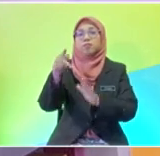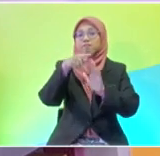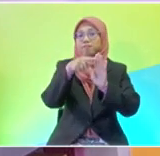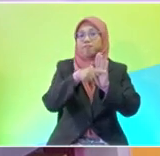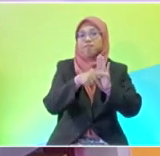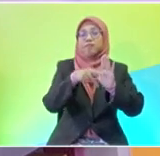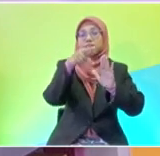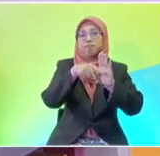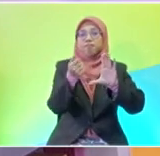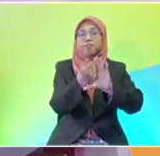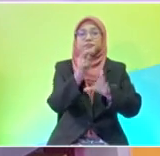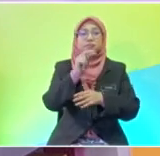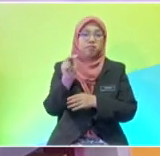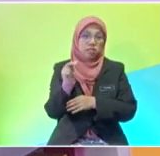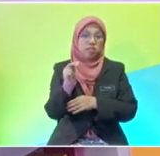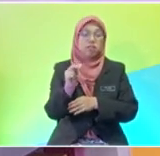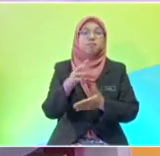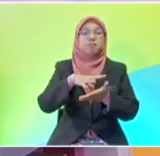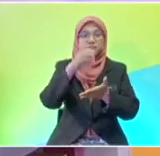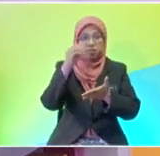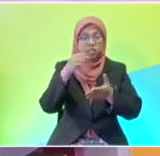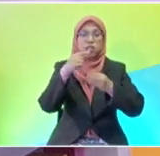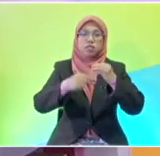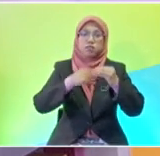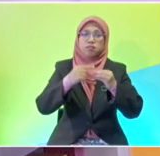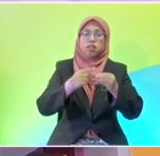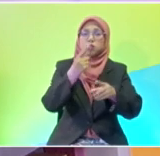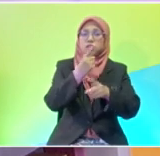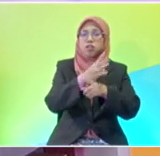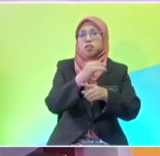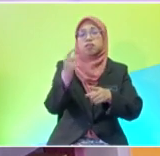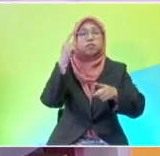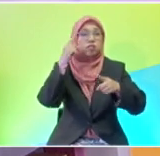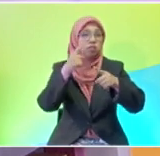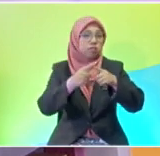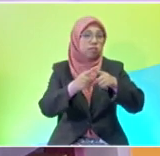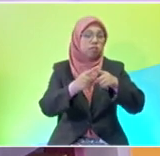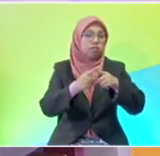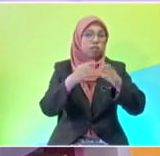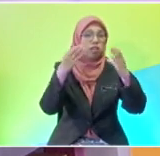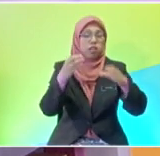belajar tentang pembetulan kesilapan hak tadi